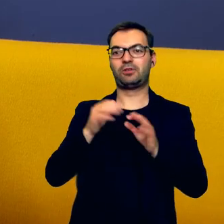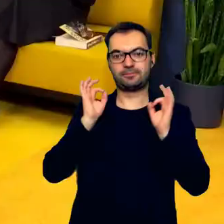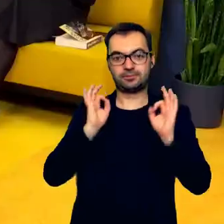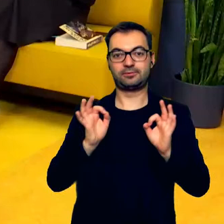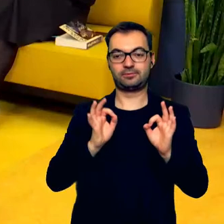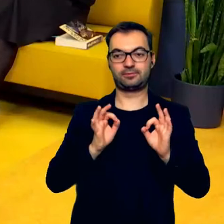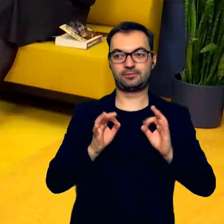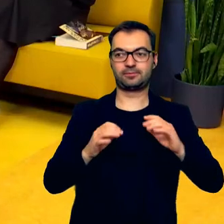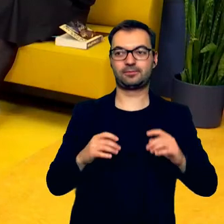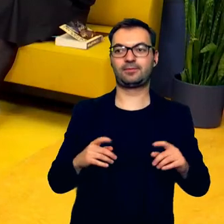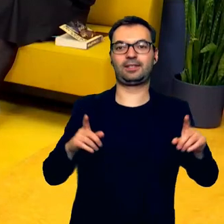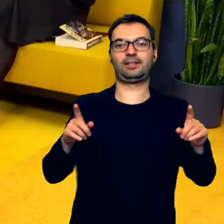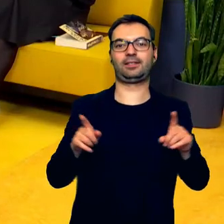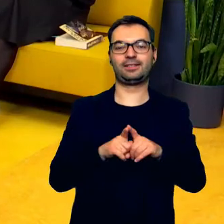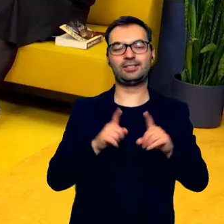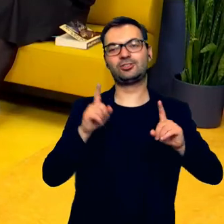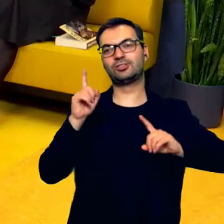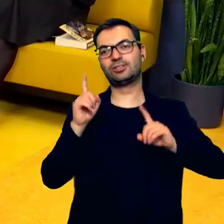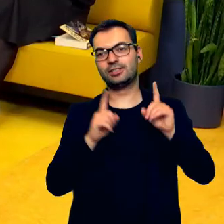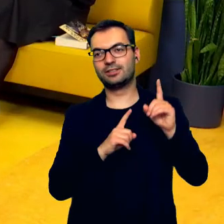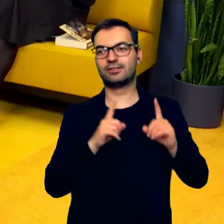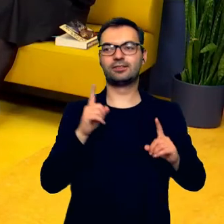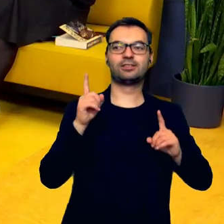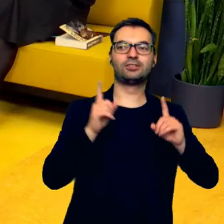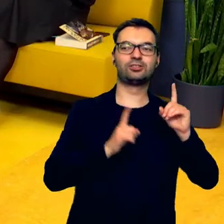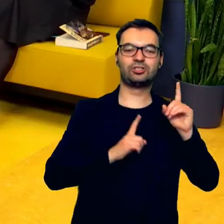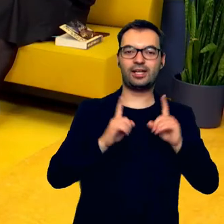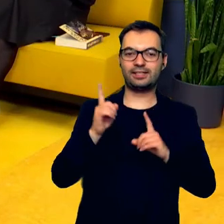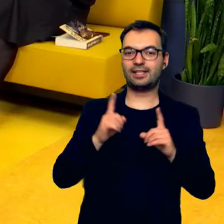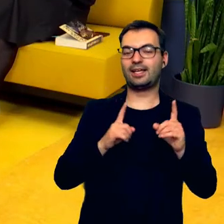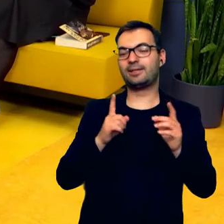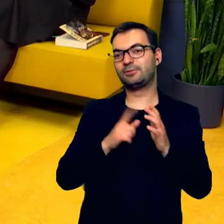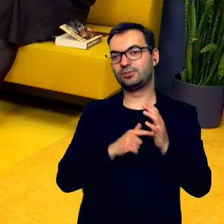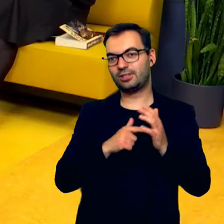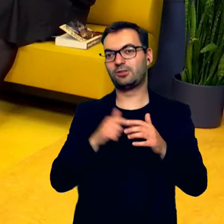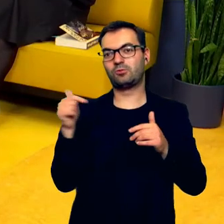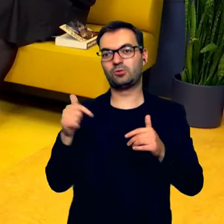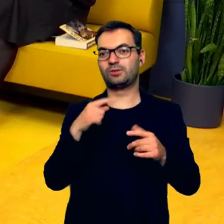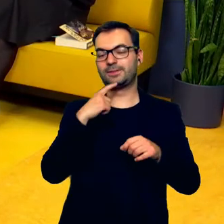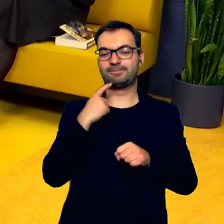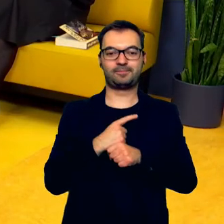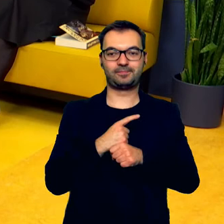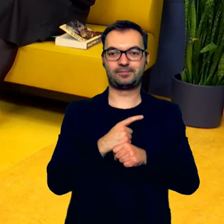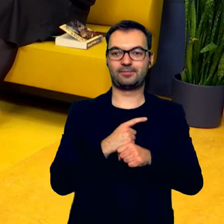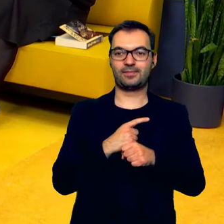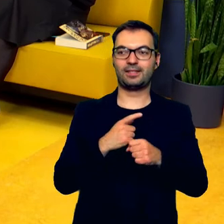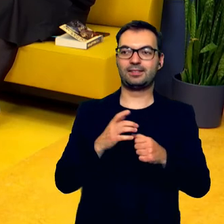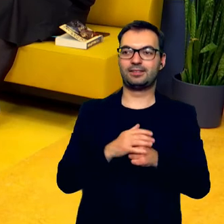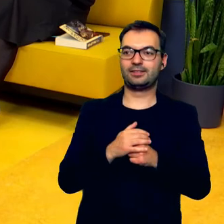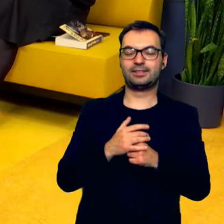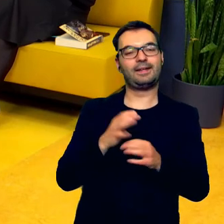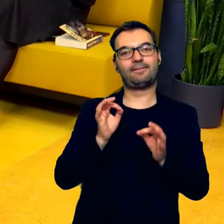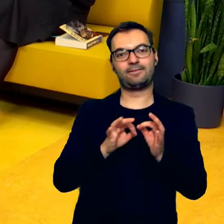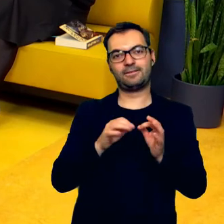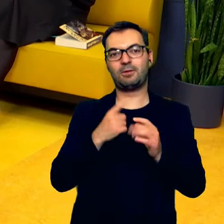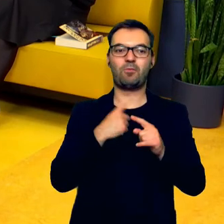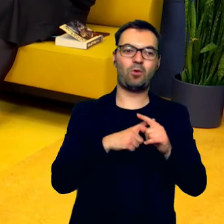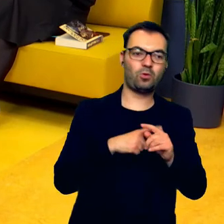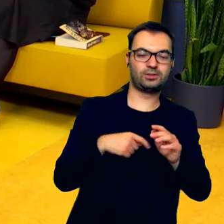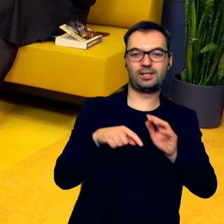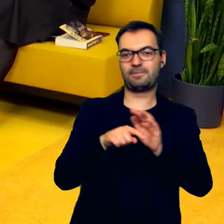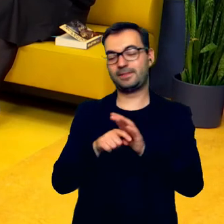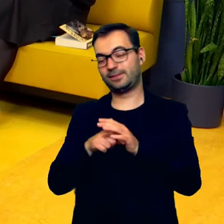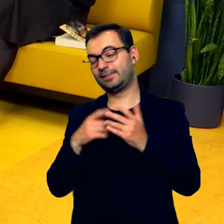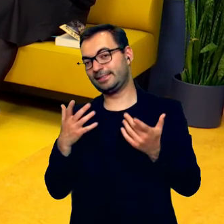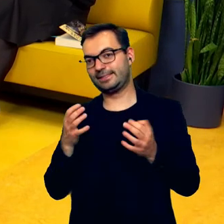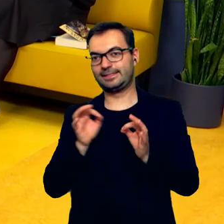prawy, też nierzadko muszą dokonywać rozrachunku zysków i strat